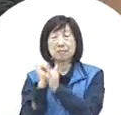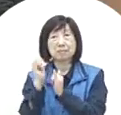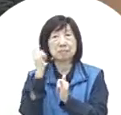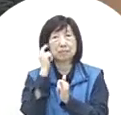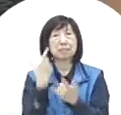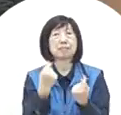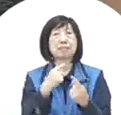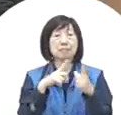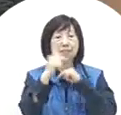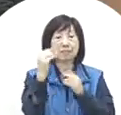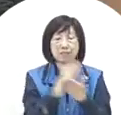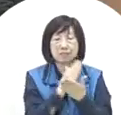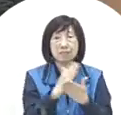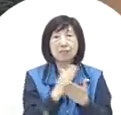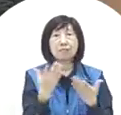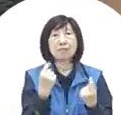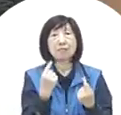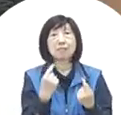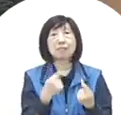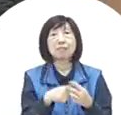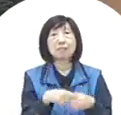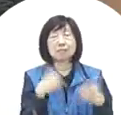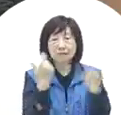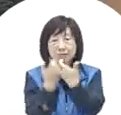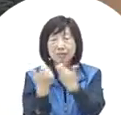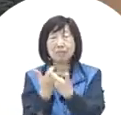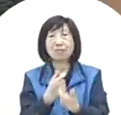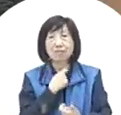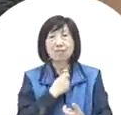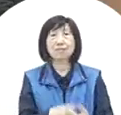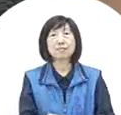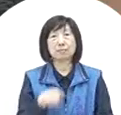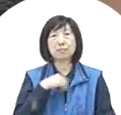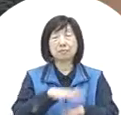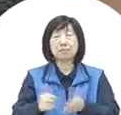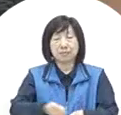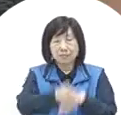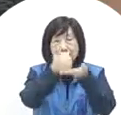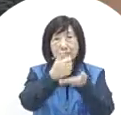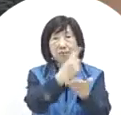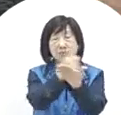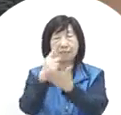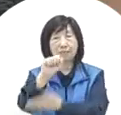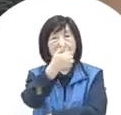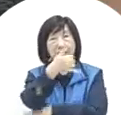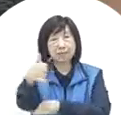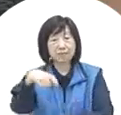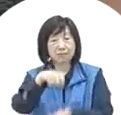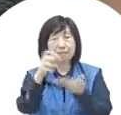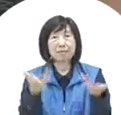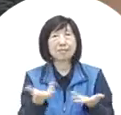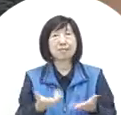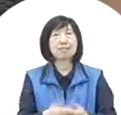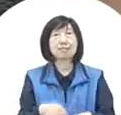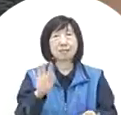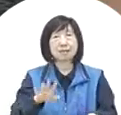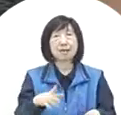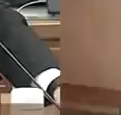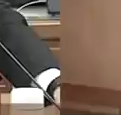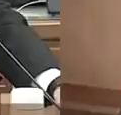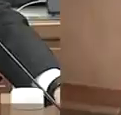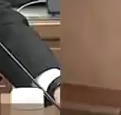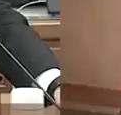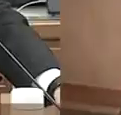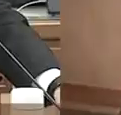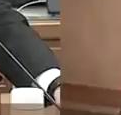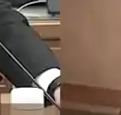去评估，态度拜托你调整一下，可以吗？ 我会非常尊重每个议员的建议。 好，我拉回来正题。市长跟廖